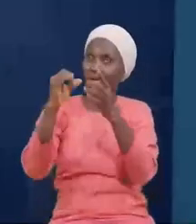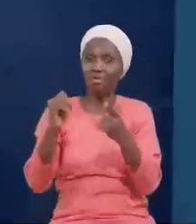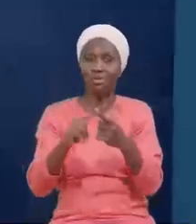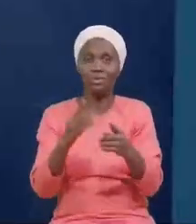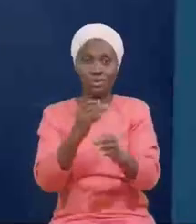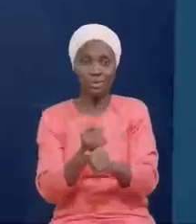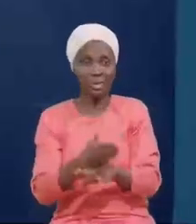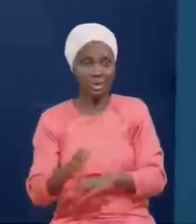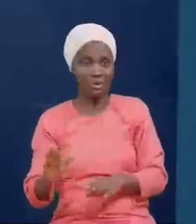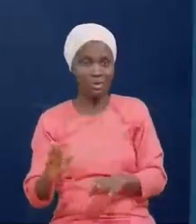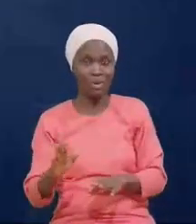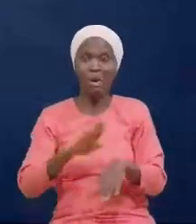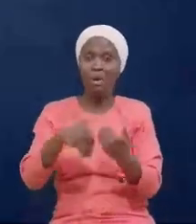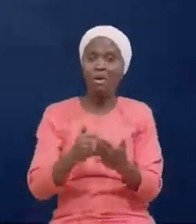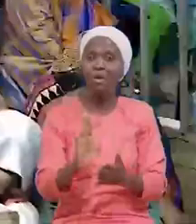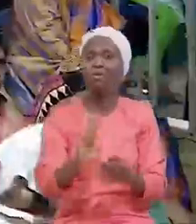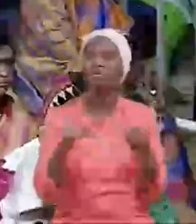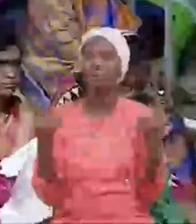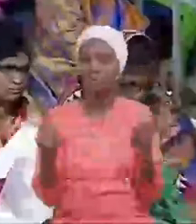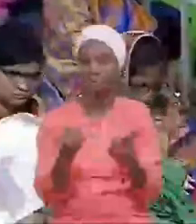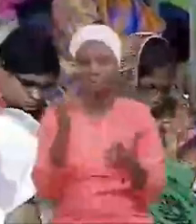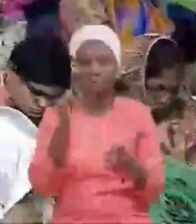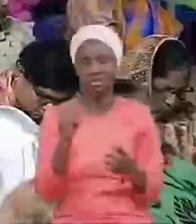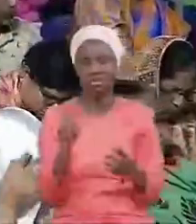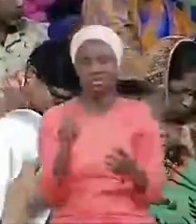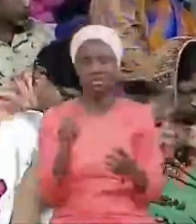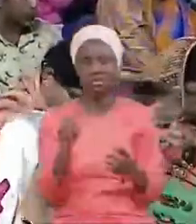Le Christ qui vient ôter tous vos péchés.